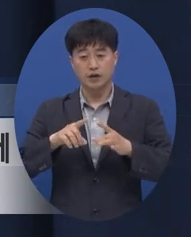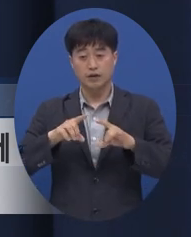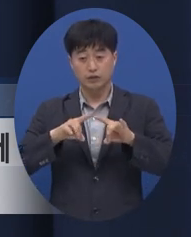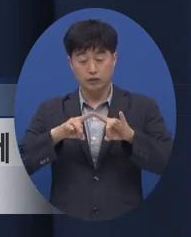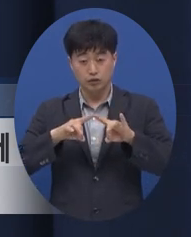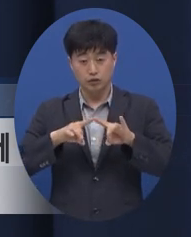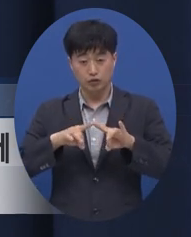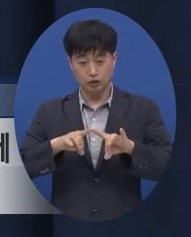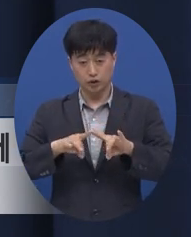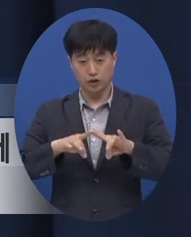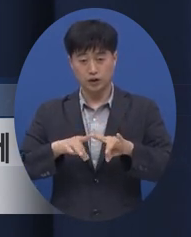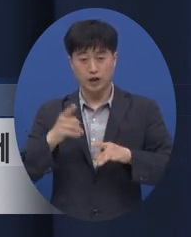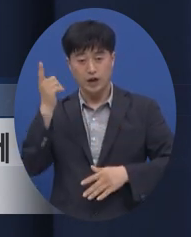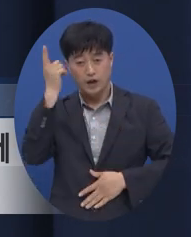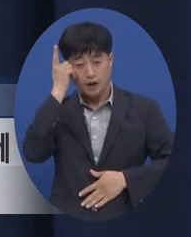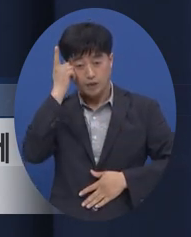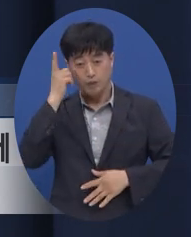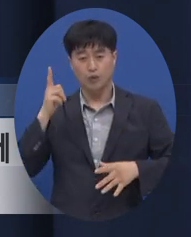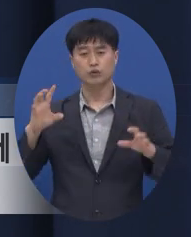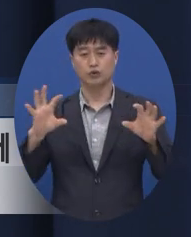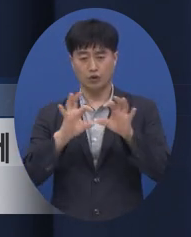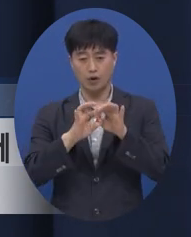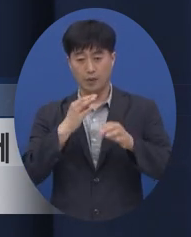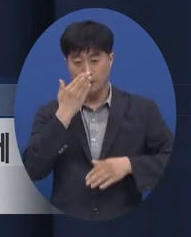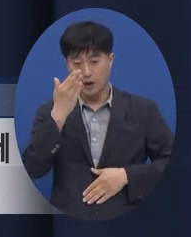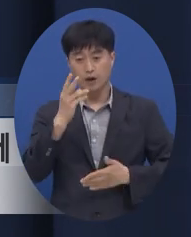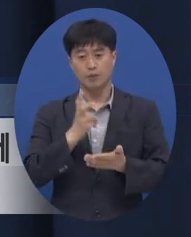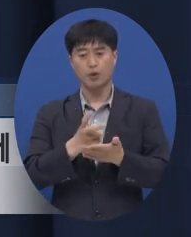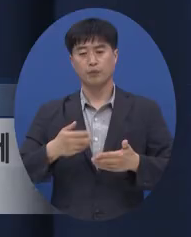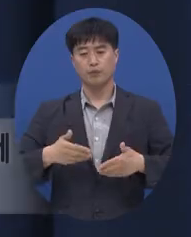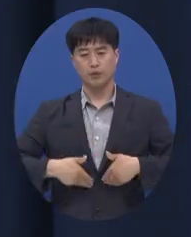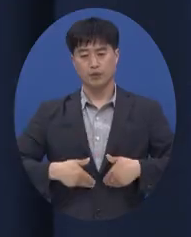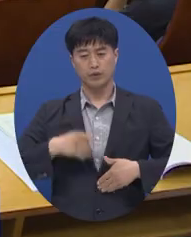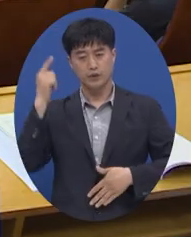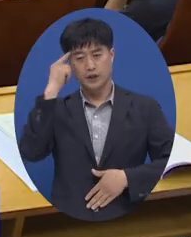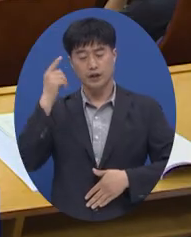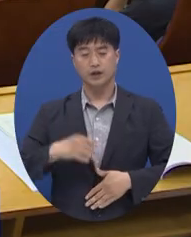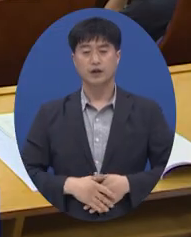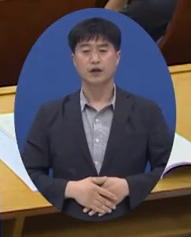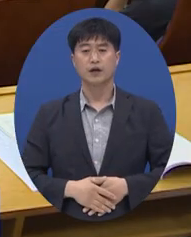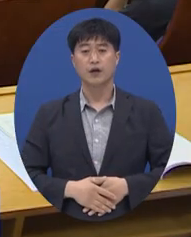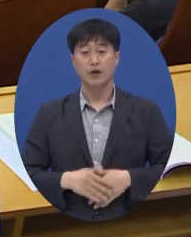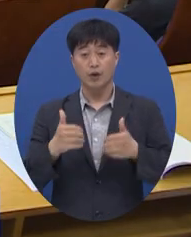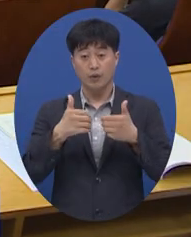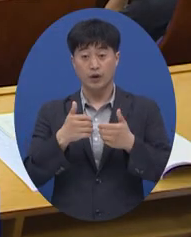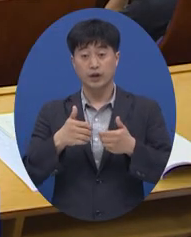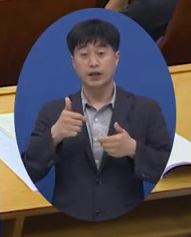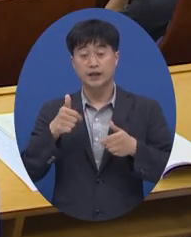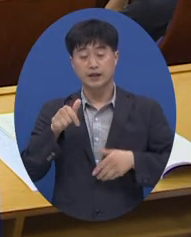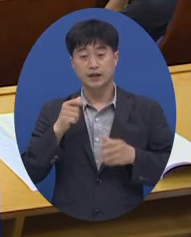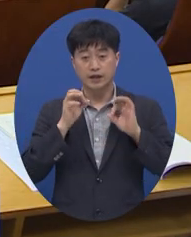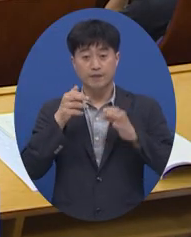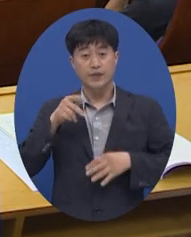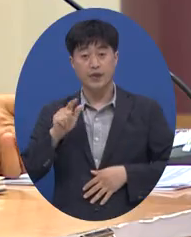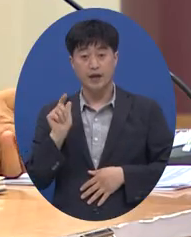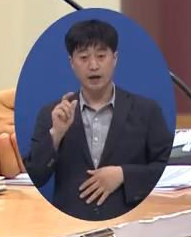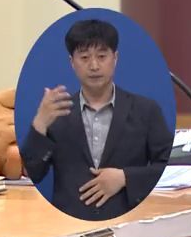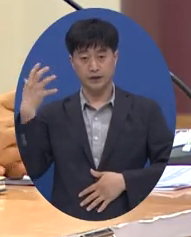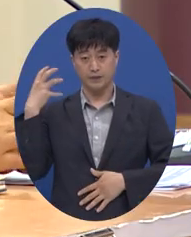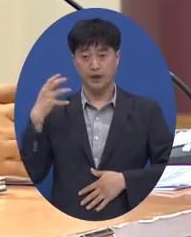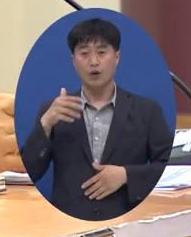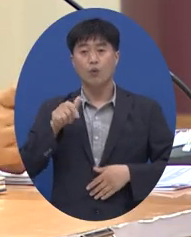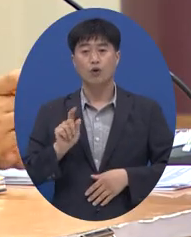예상 전원의 무선 통신 망을 즉시 연계할 수 있도록 하는 제도가 필요하다고 생각됩니다 터로 는 김 남 충북대 교수가 좌장을 맡고